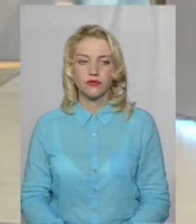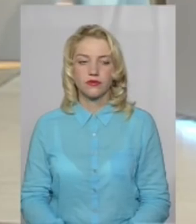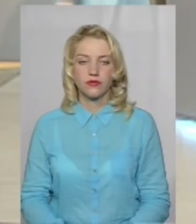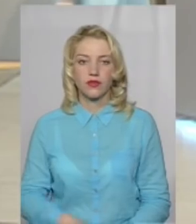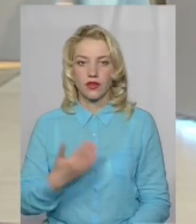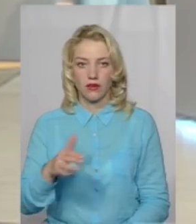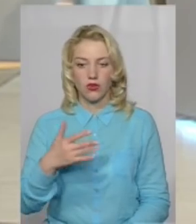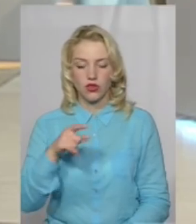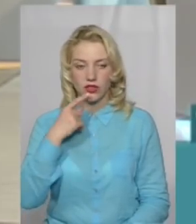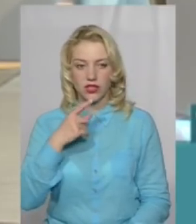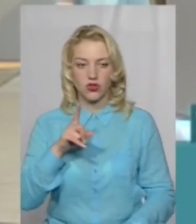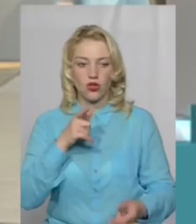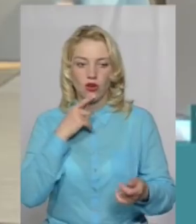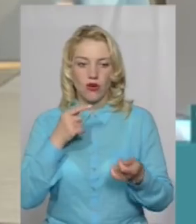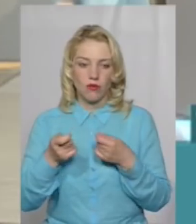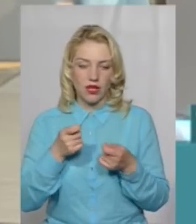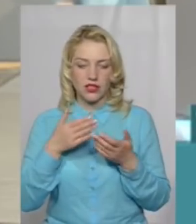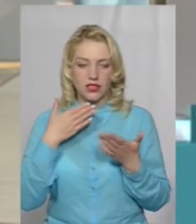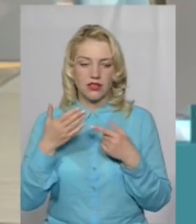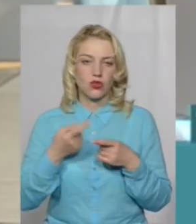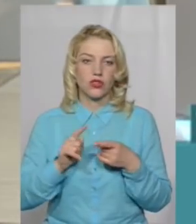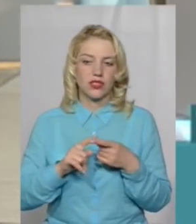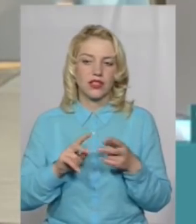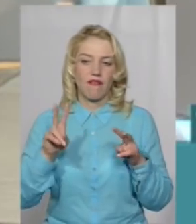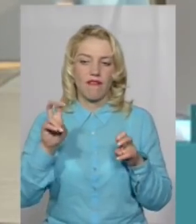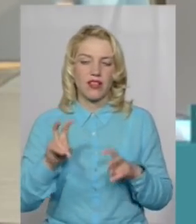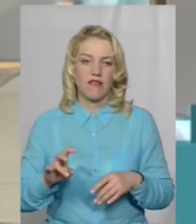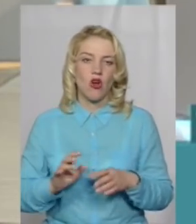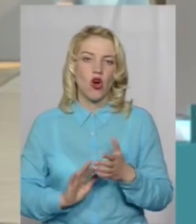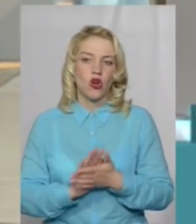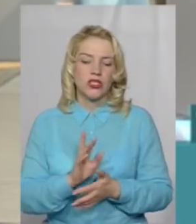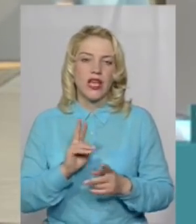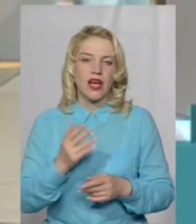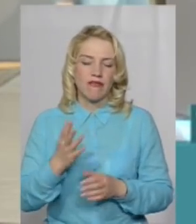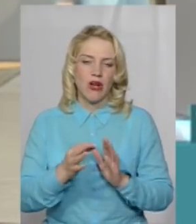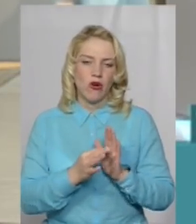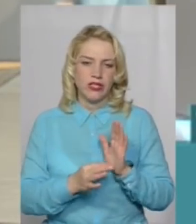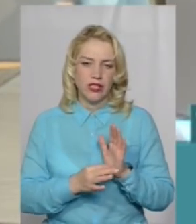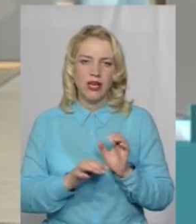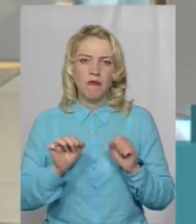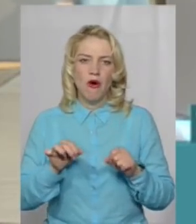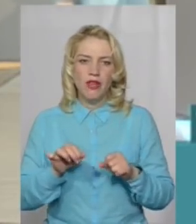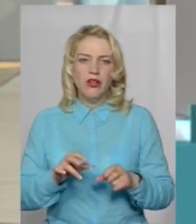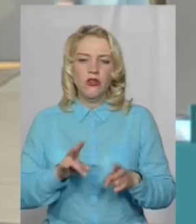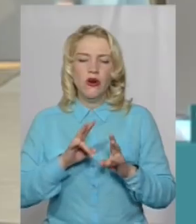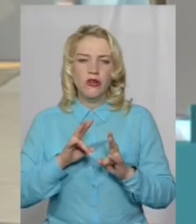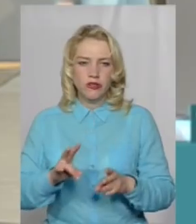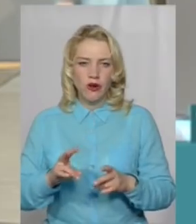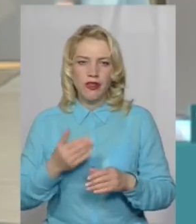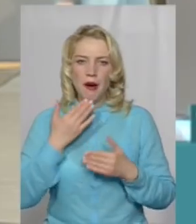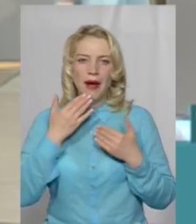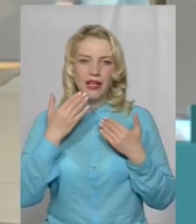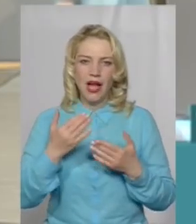Ви вже казали, що обережно ставитись до цих видів рослин. Усе ж, як ви оцінюєте ймовірну шкоду от від них?